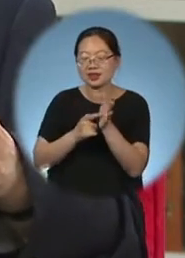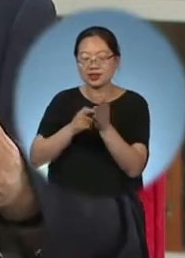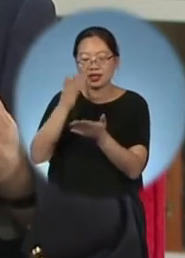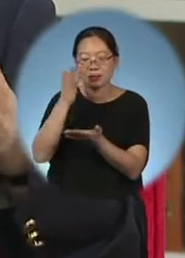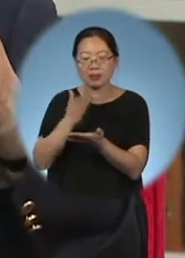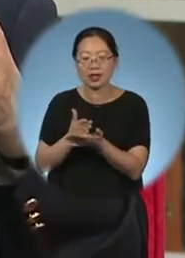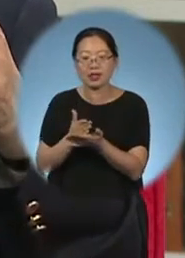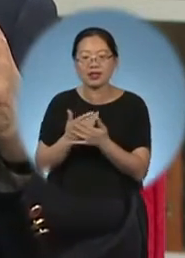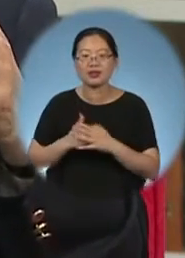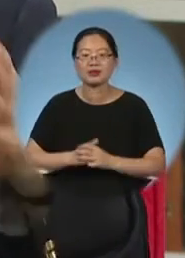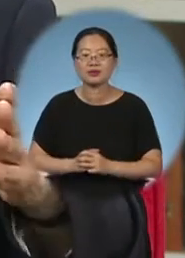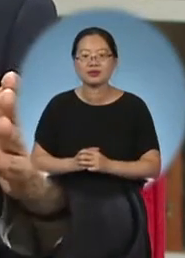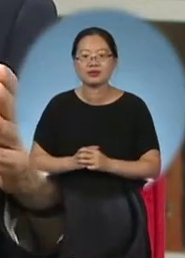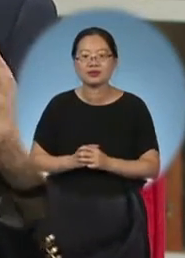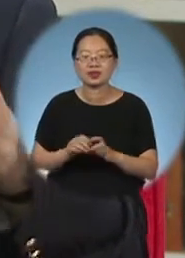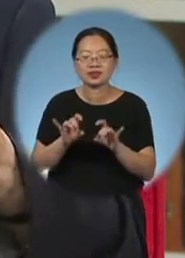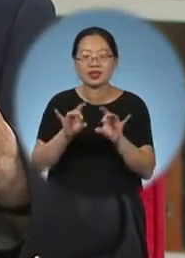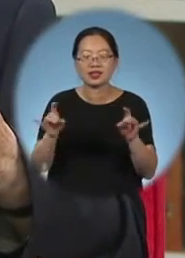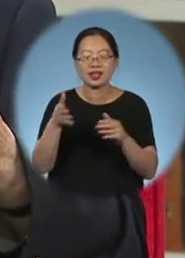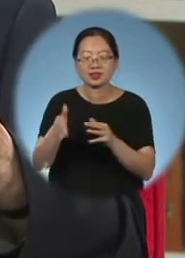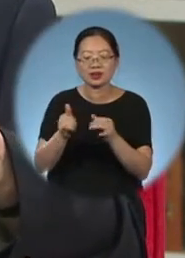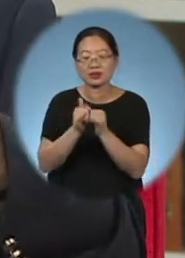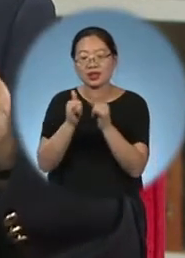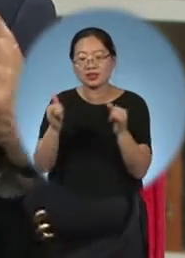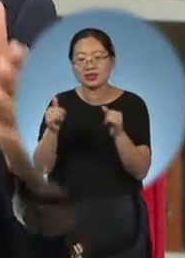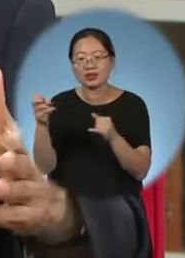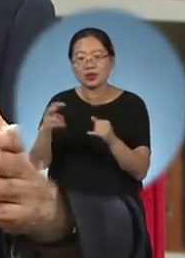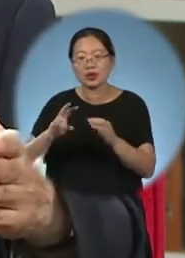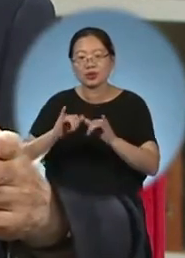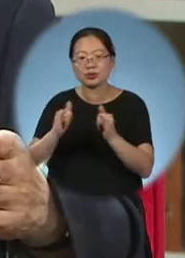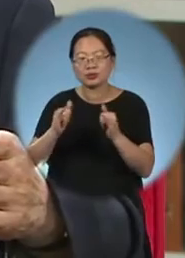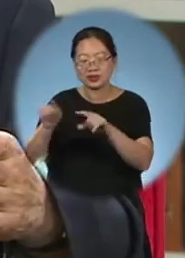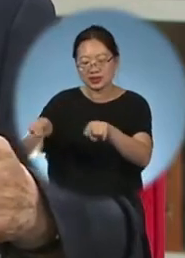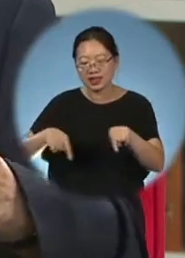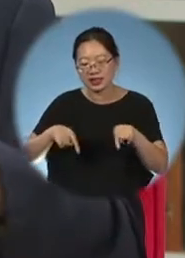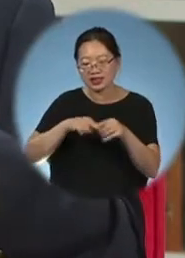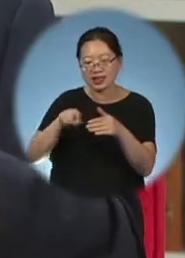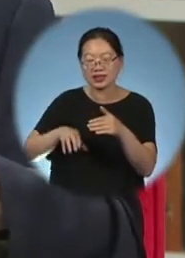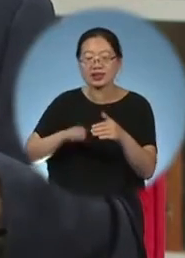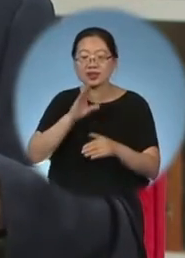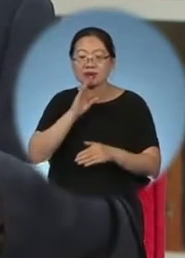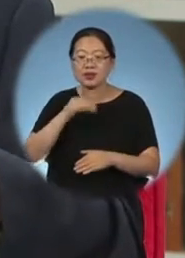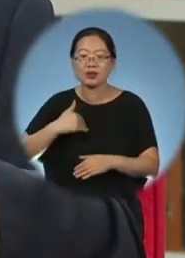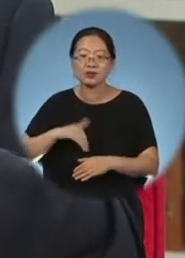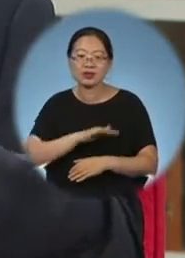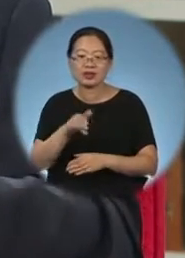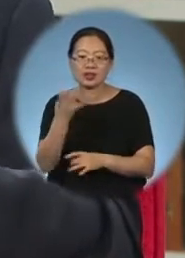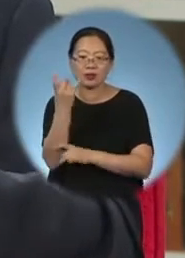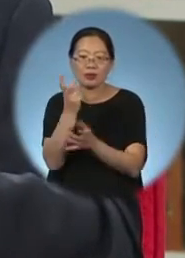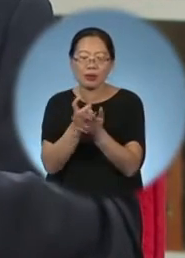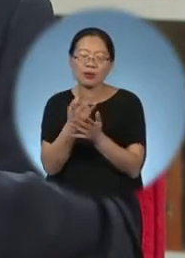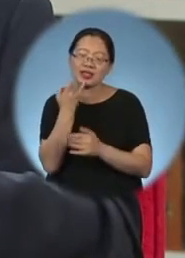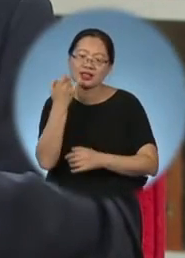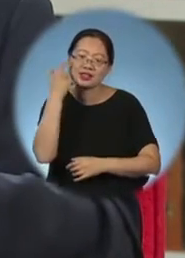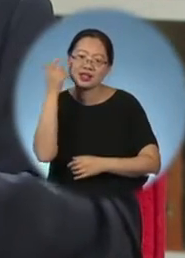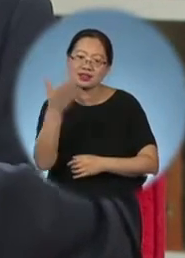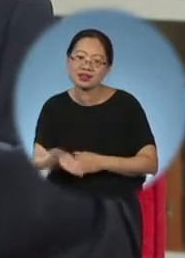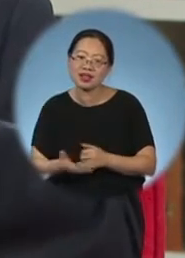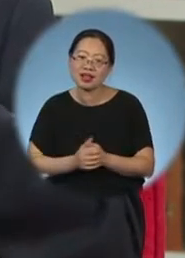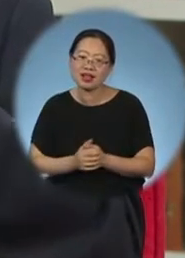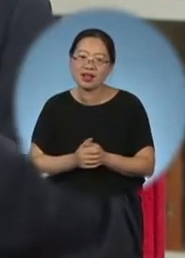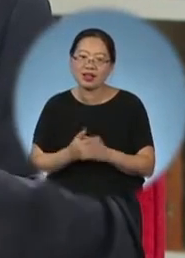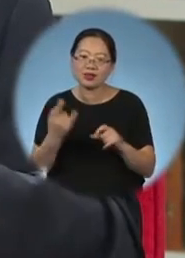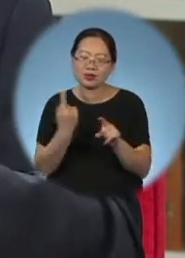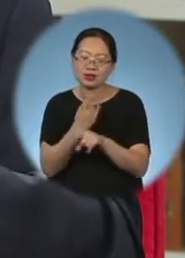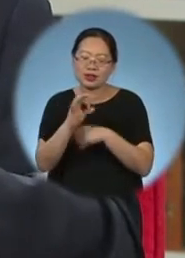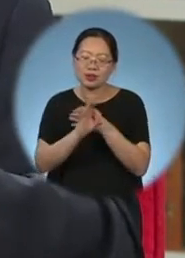서둘기보다는 각계 전문가들 그리고 국민 사이에서 정말 우리 이 헌법이 괜찮은 거냐